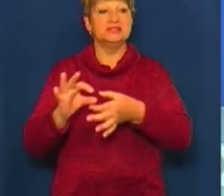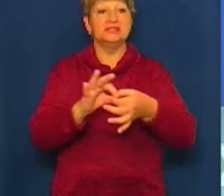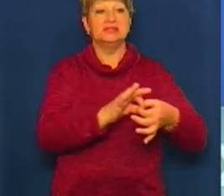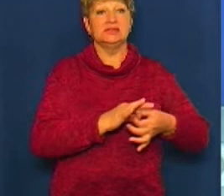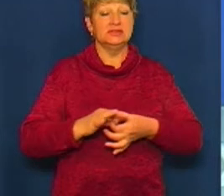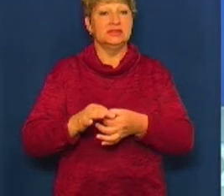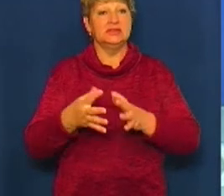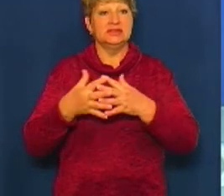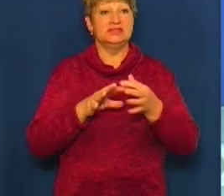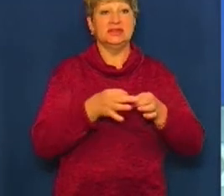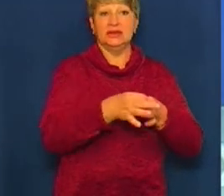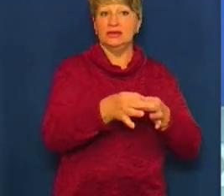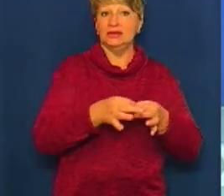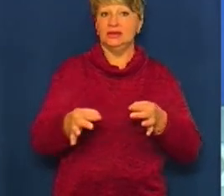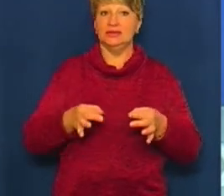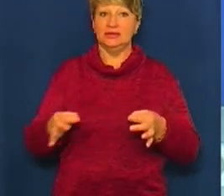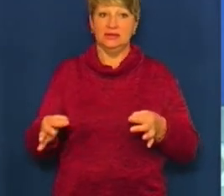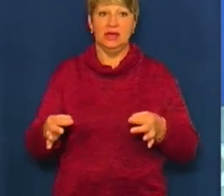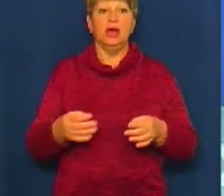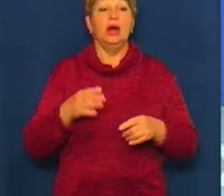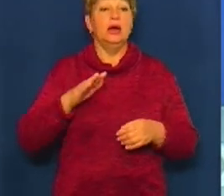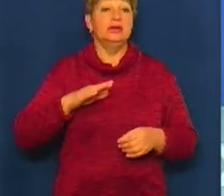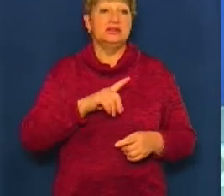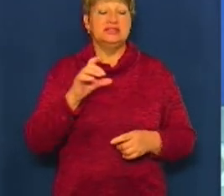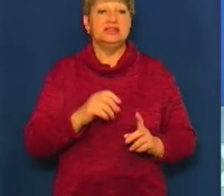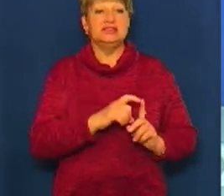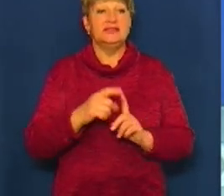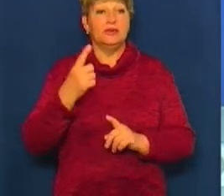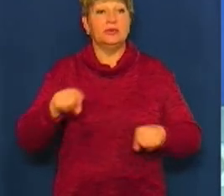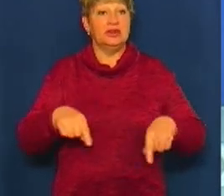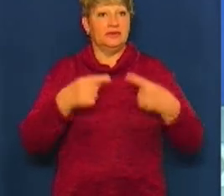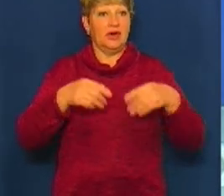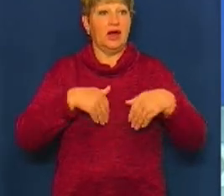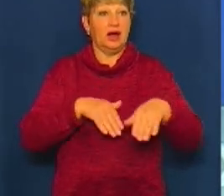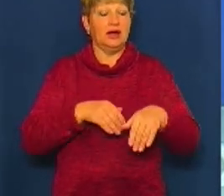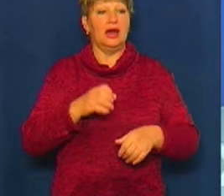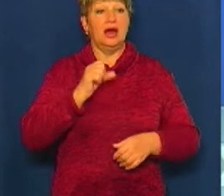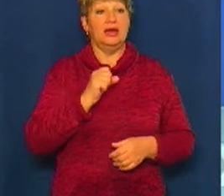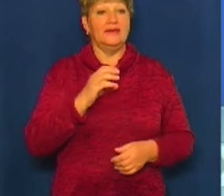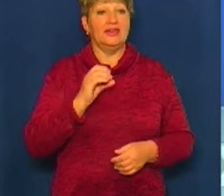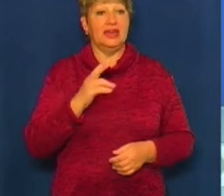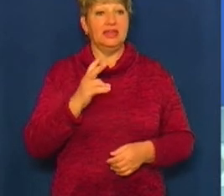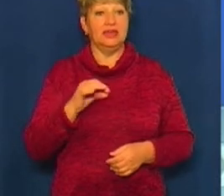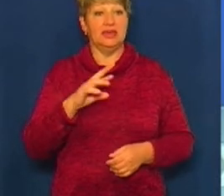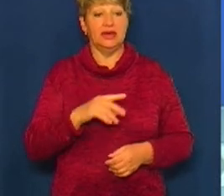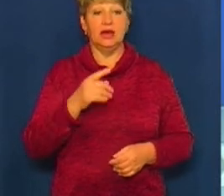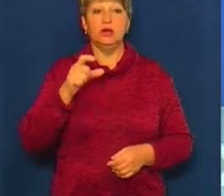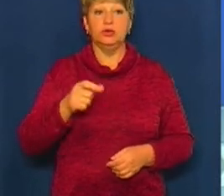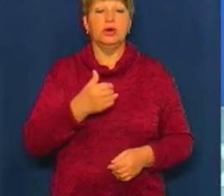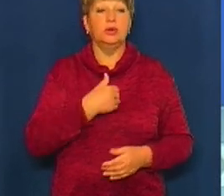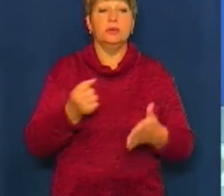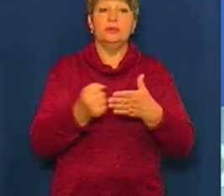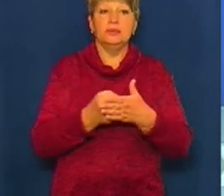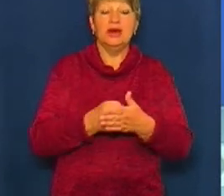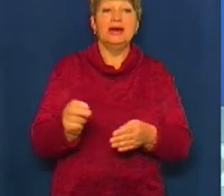Хутори, Степанки, Хацьки та Бузуків. Зі слів одного із організаторів акції Євгена Зарудного, таким чином люди хочуть домогтися